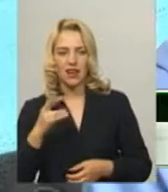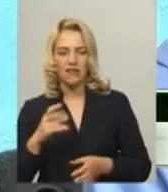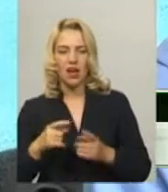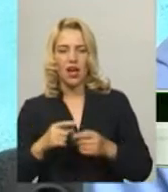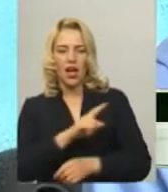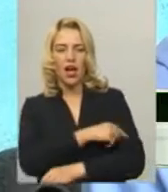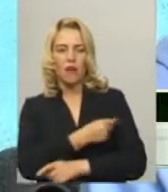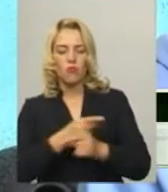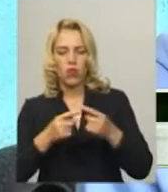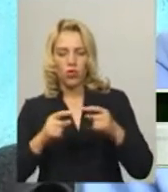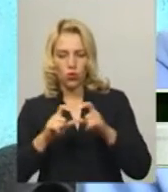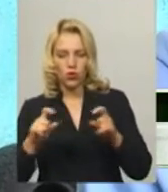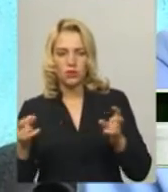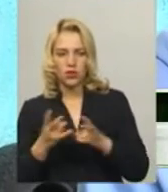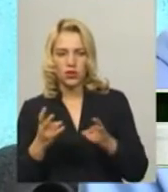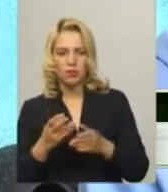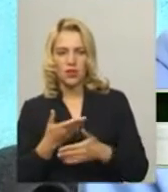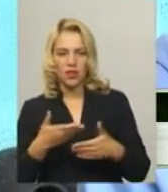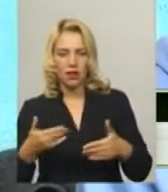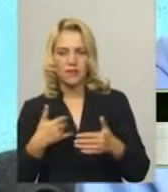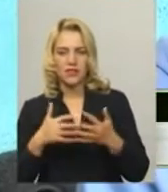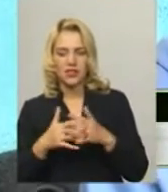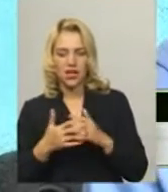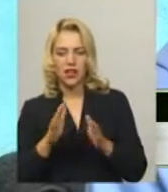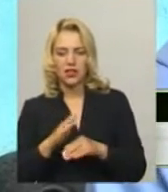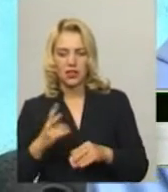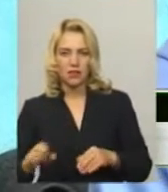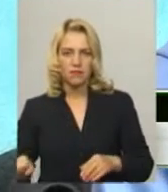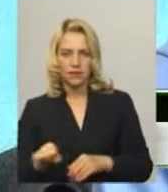нашому селі, тому що в нас маленькі діти і нам треба кудись